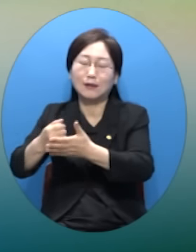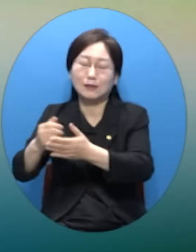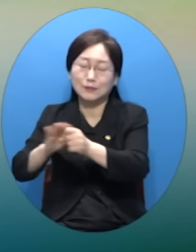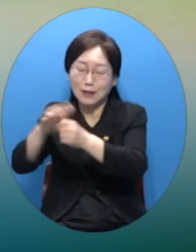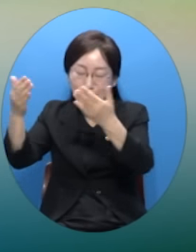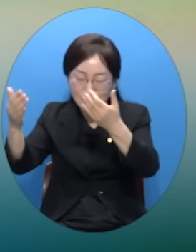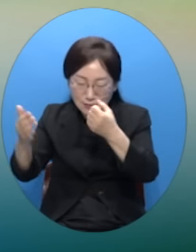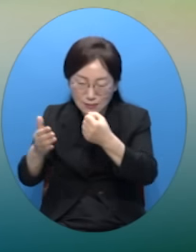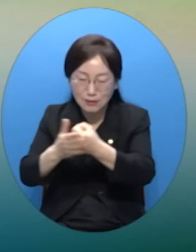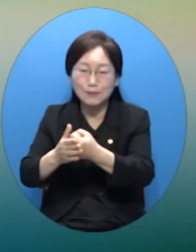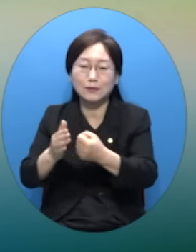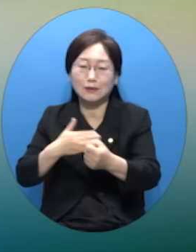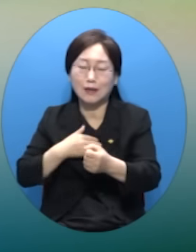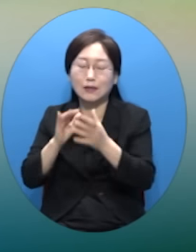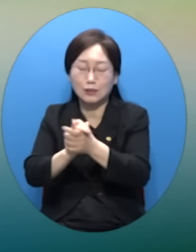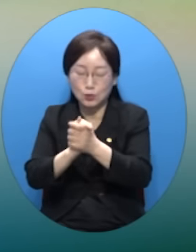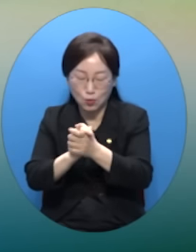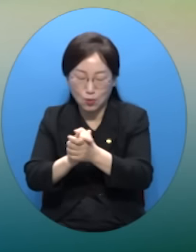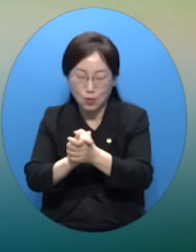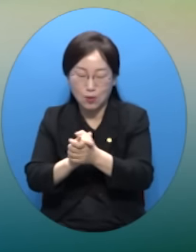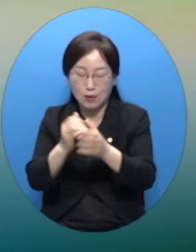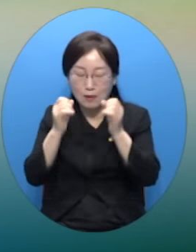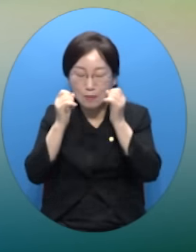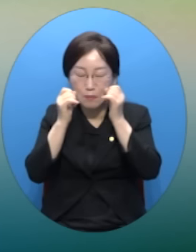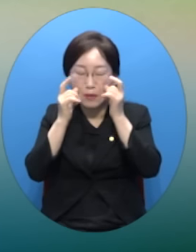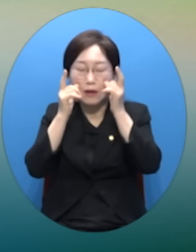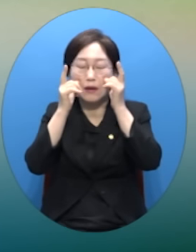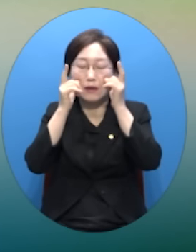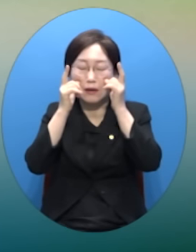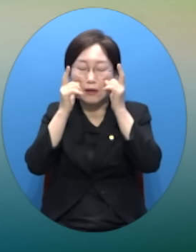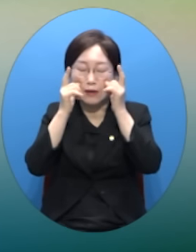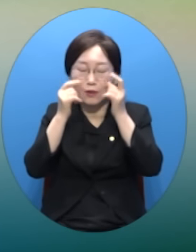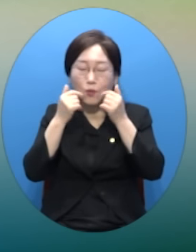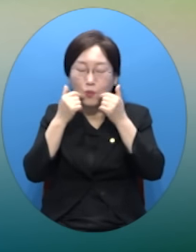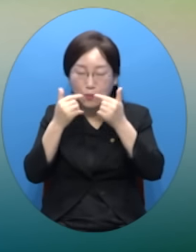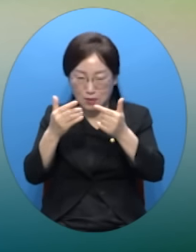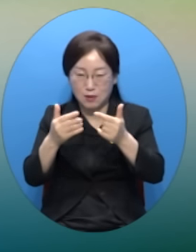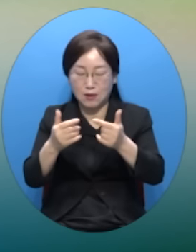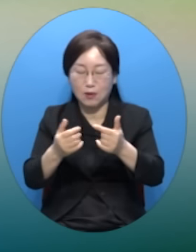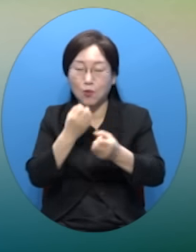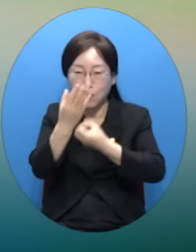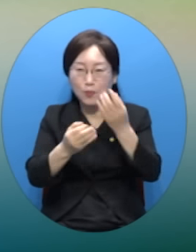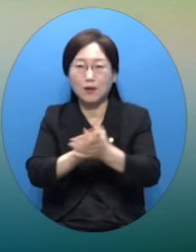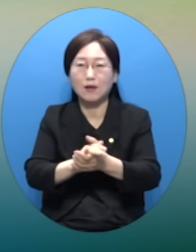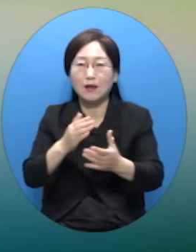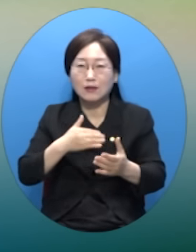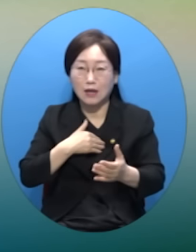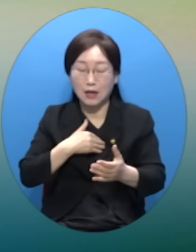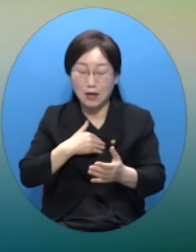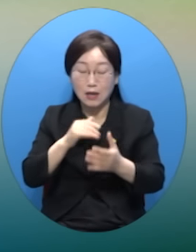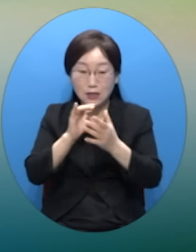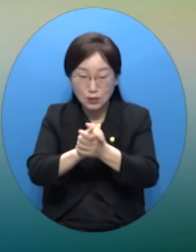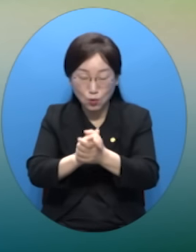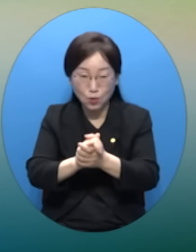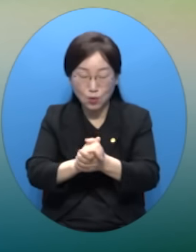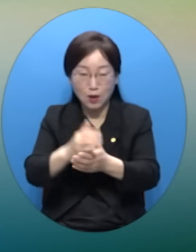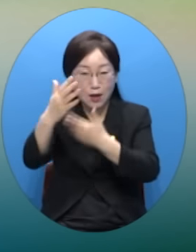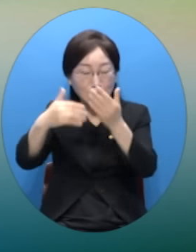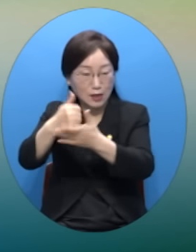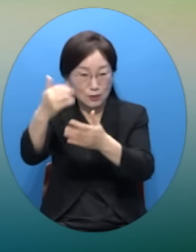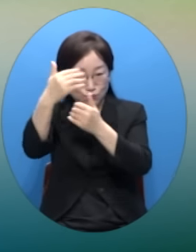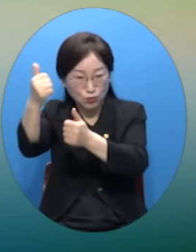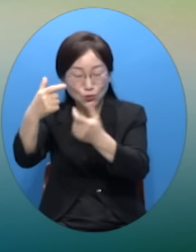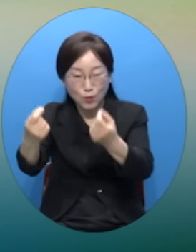이제는 분명하게 고백하게 됩니다. 저를 기도의 자리로 부르셨듯이 모든 기도자들을 사랑으로 부르신 하나님의